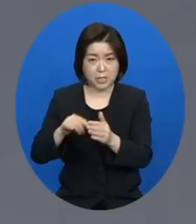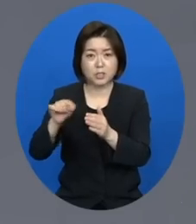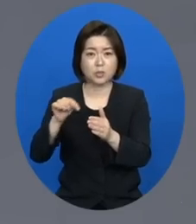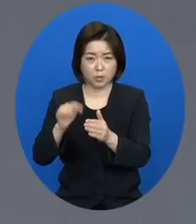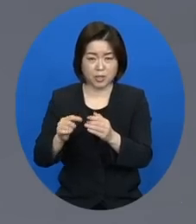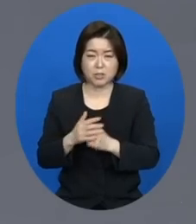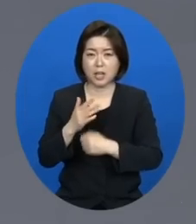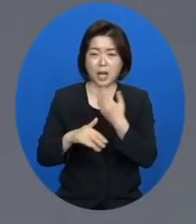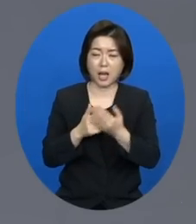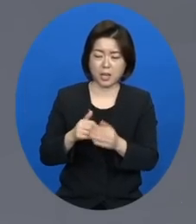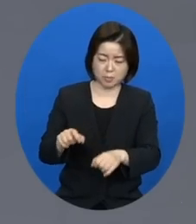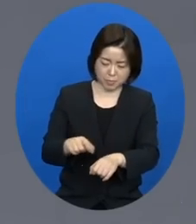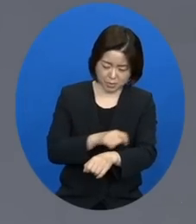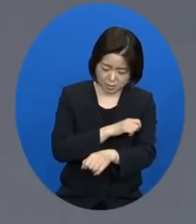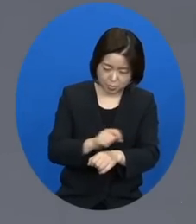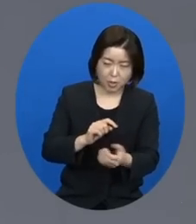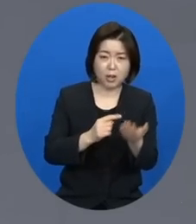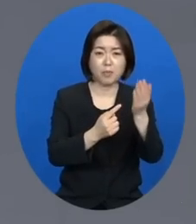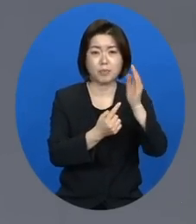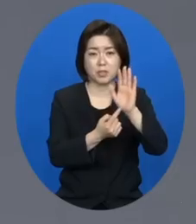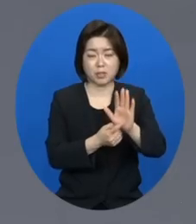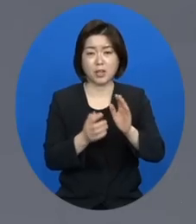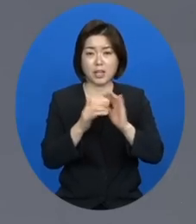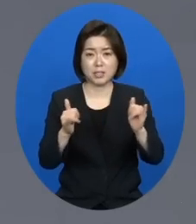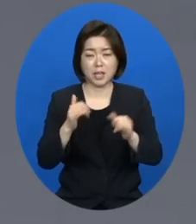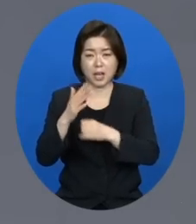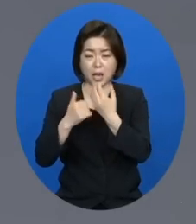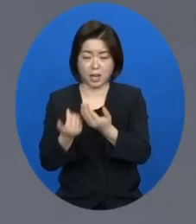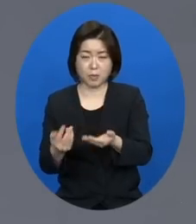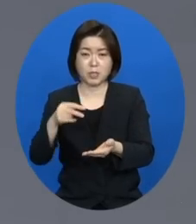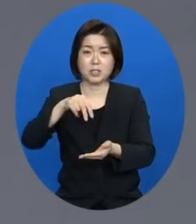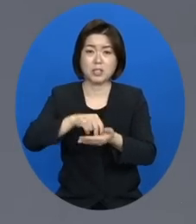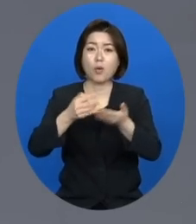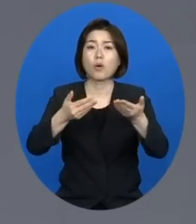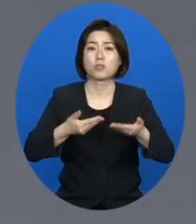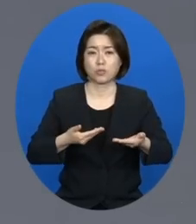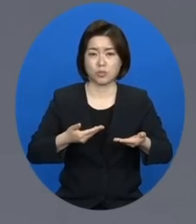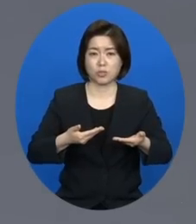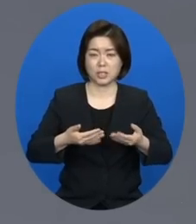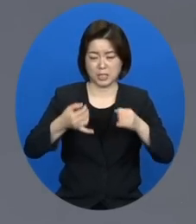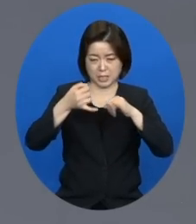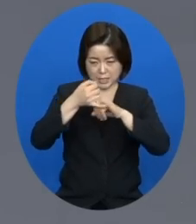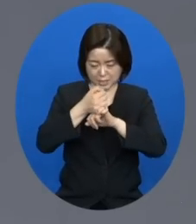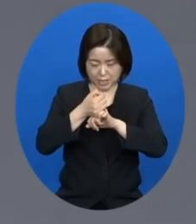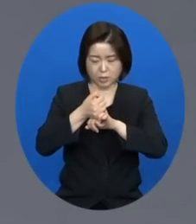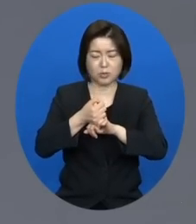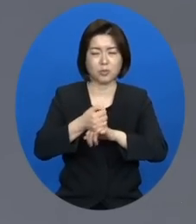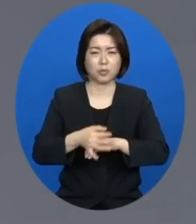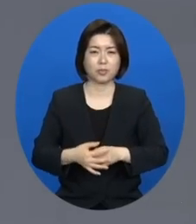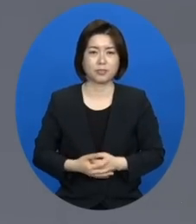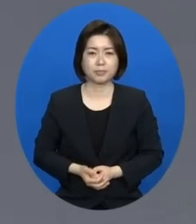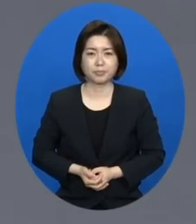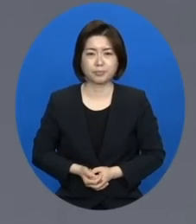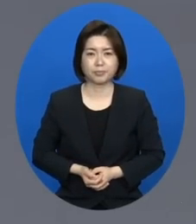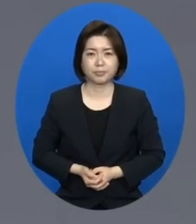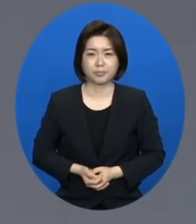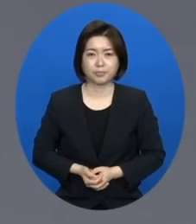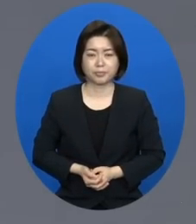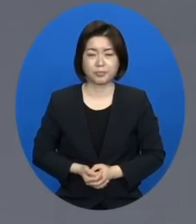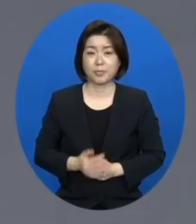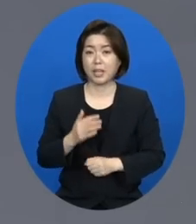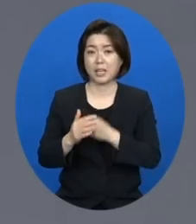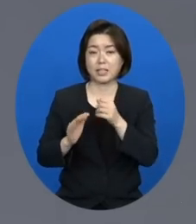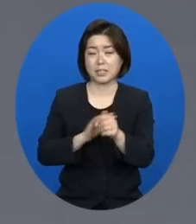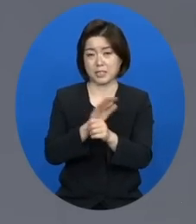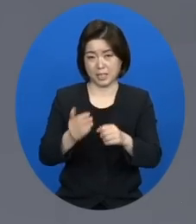하나님의 비범함을 드러내는 자로 하나님이 세워주신다라는 약속입니다. 사랑하는